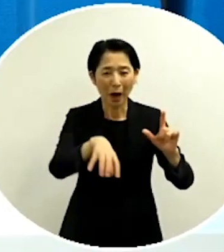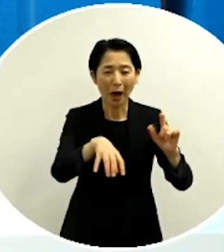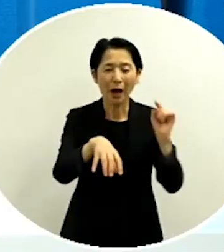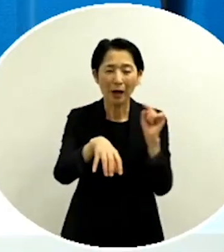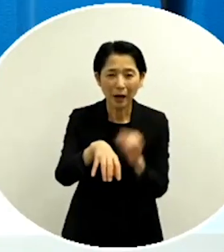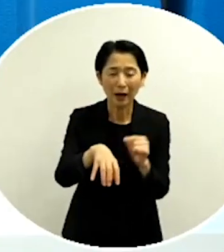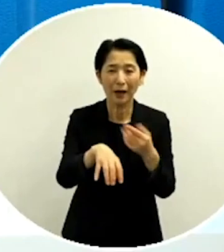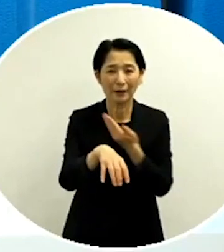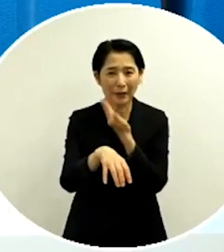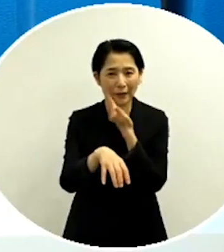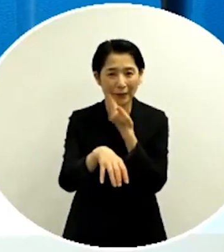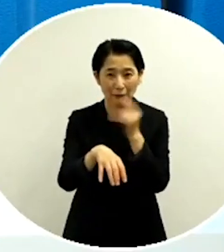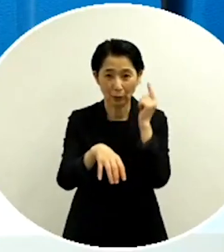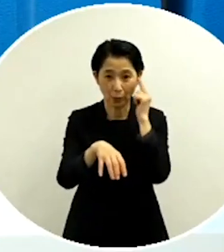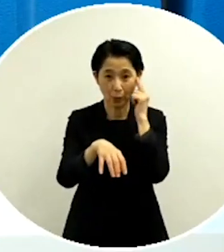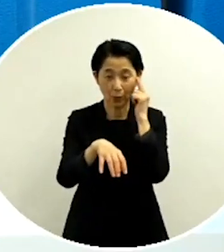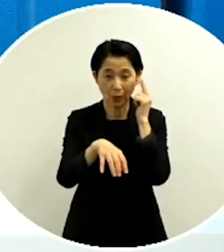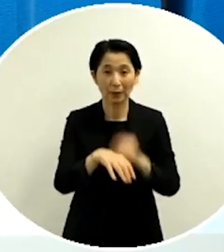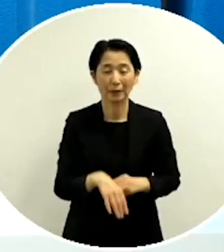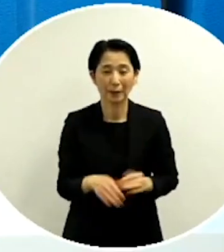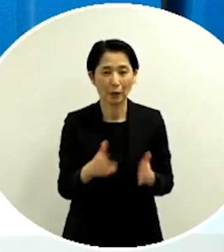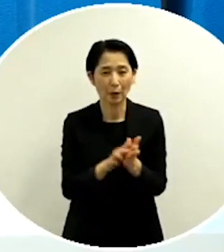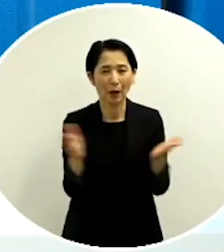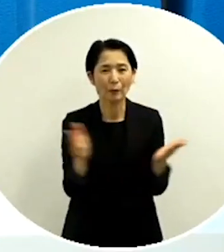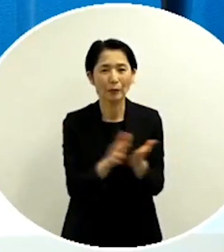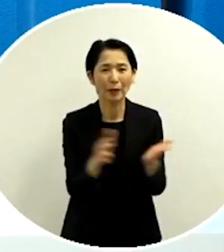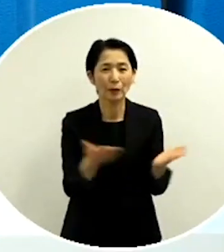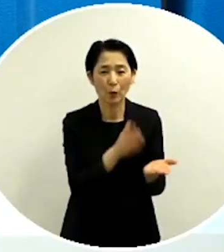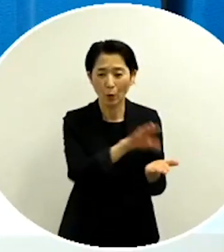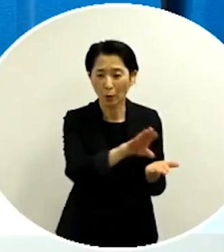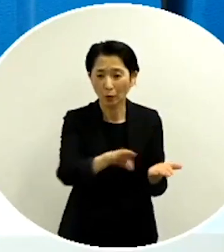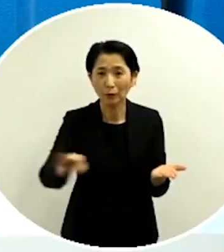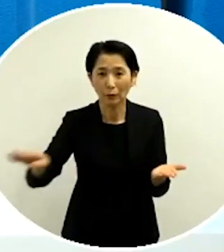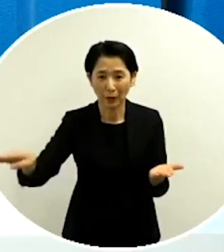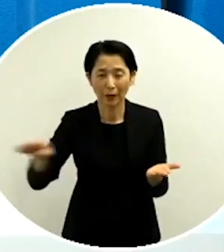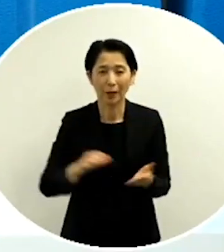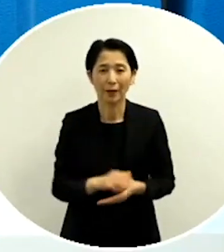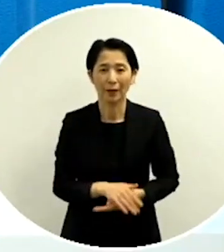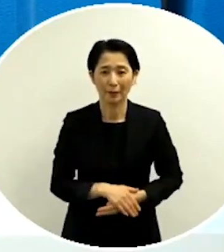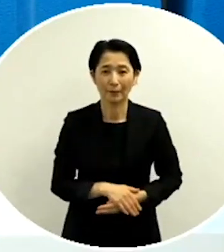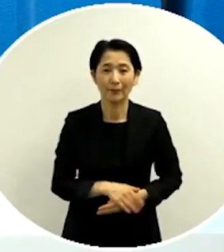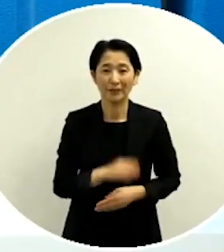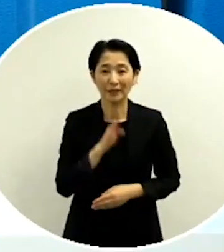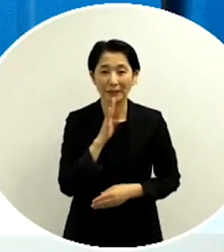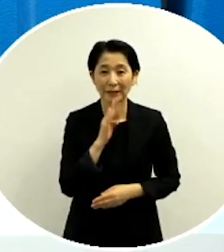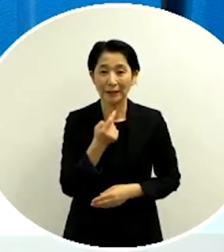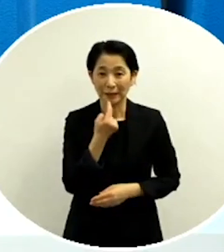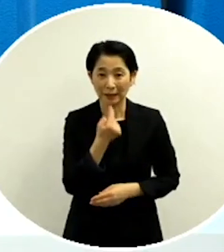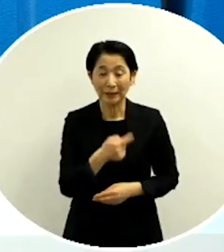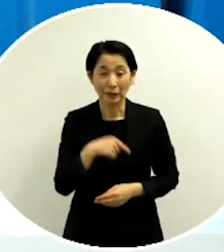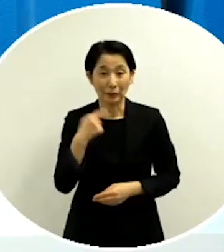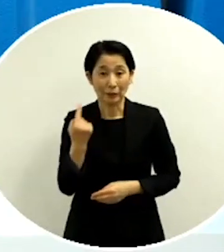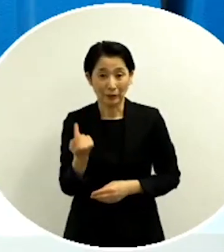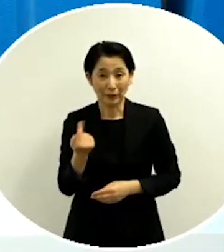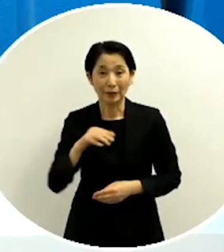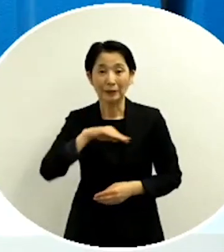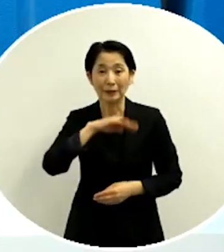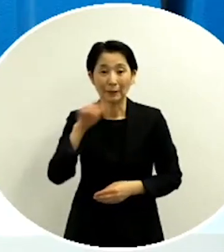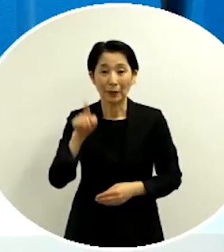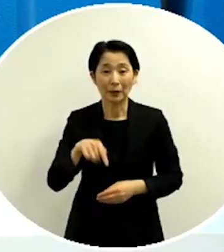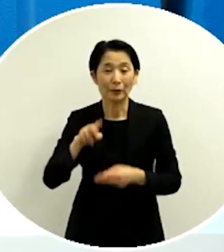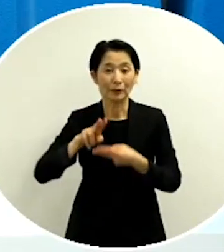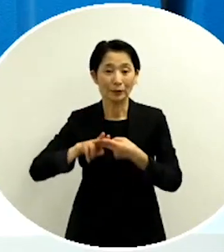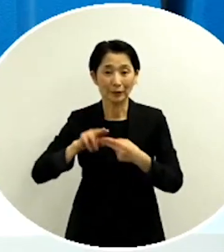かなぁと思っていてあるいはいろんなパンフレットを置くとかじっとあの僕の隣の選曲の山井和則衆議院